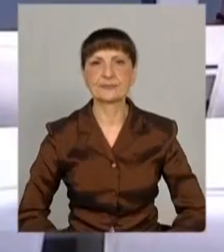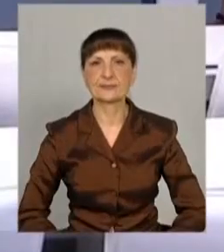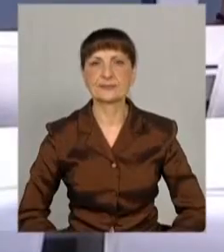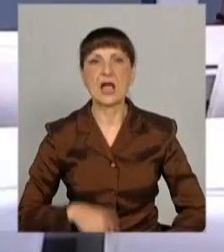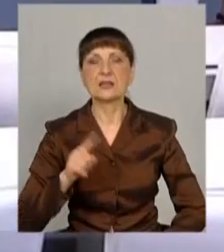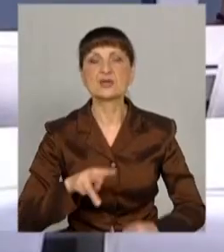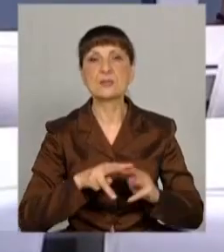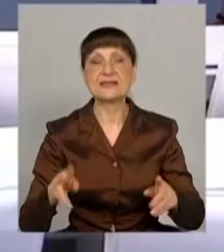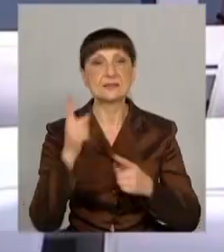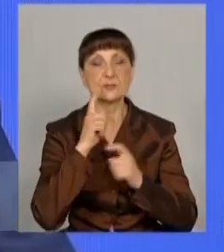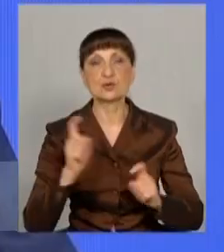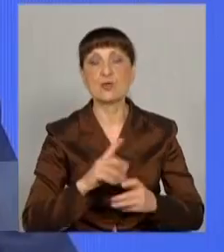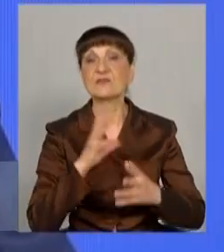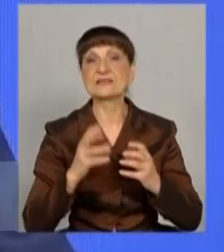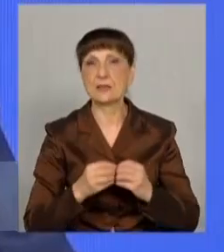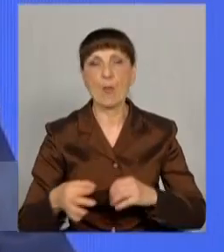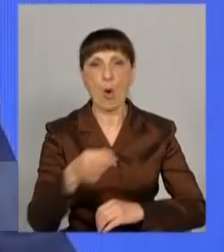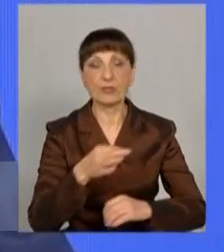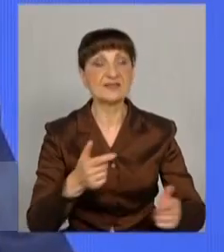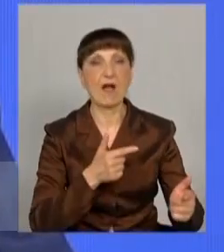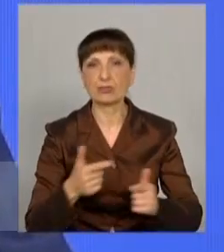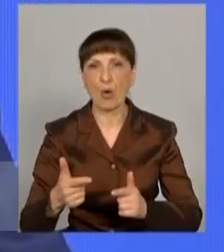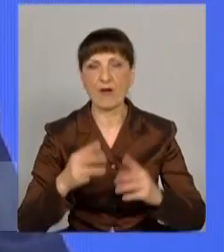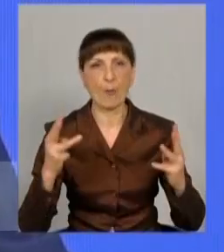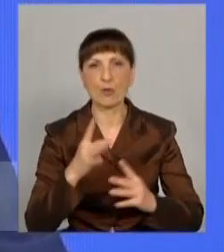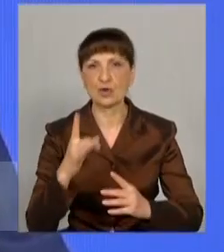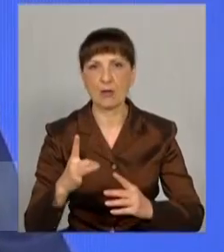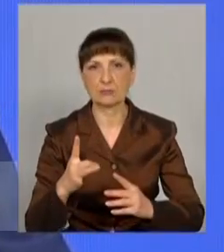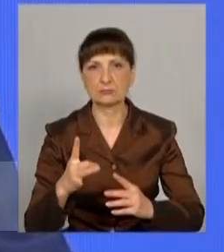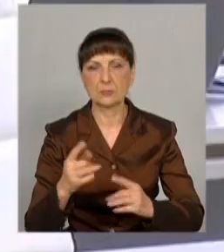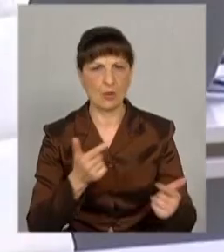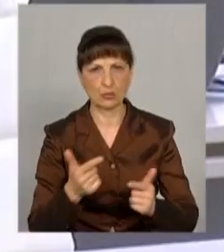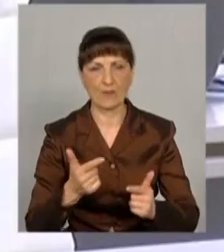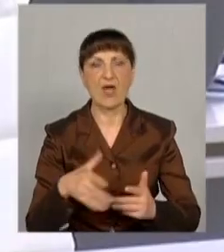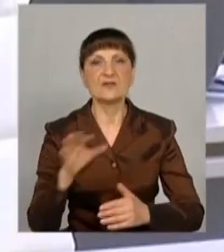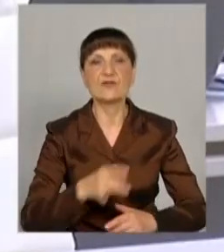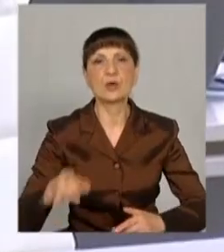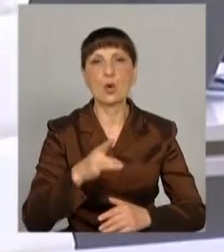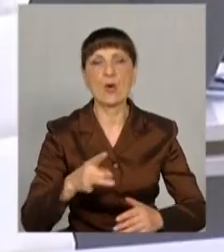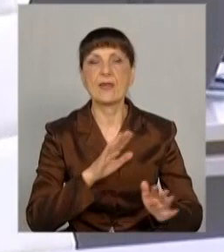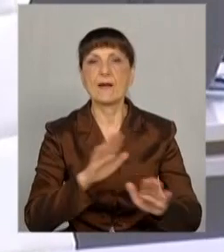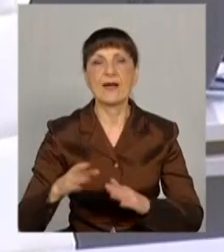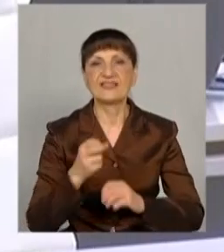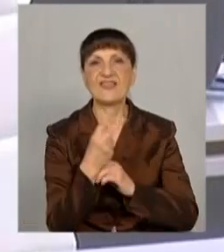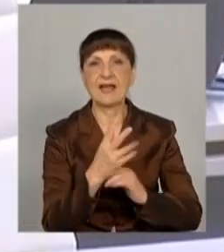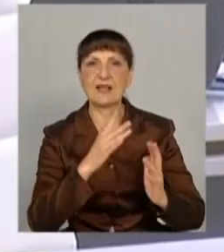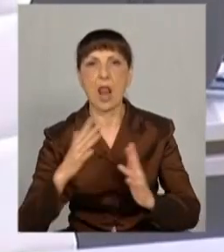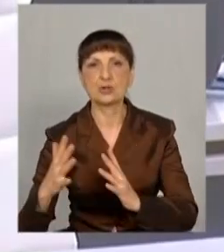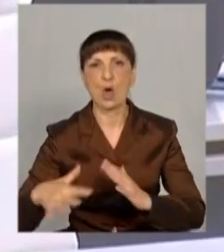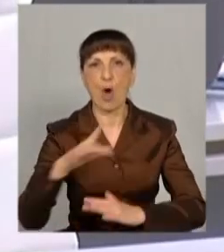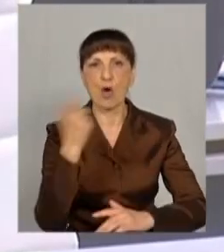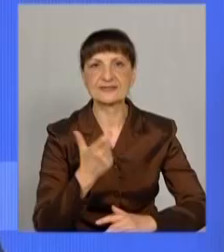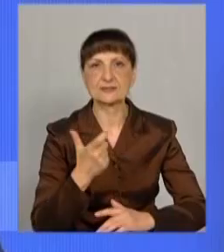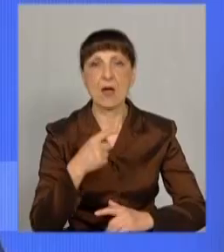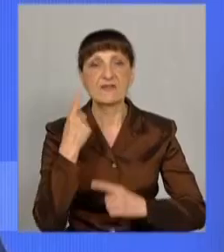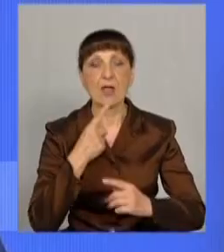Сапаров также сообщил, что в целом область готова к пожароопасному периоду. Всего в регионе расположено 12 лесхозов. По словам акима, они